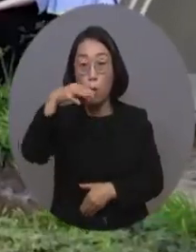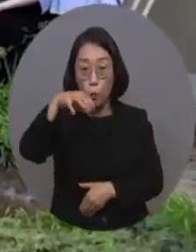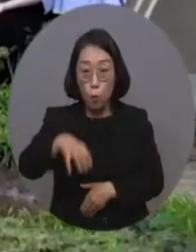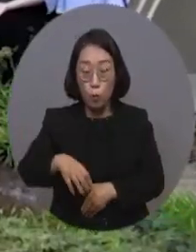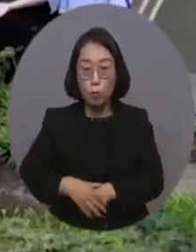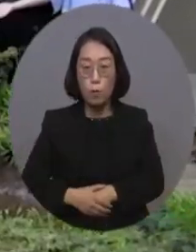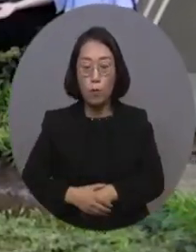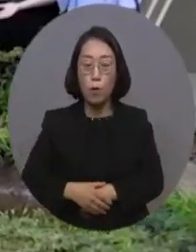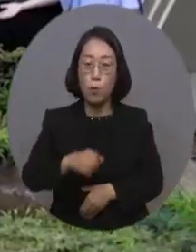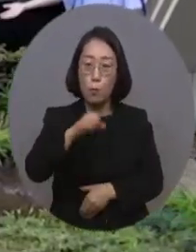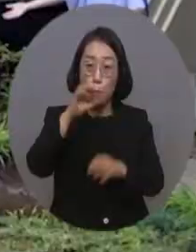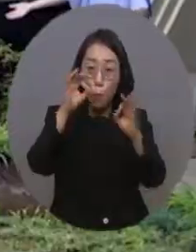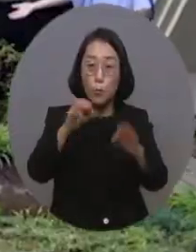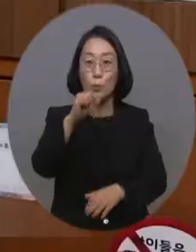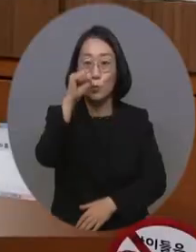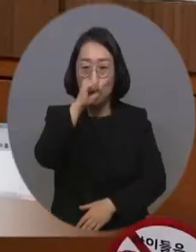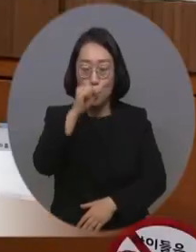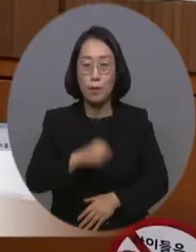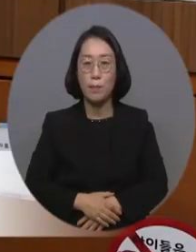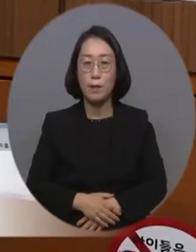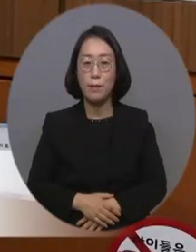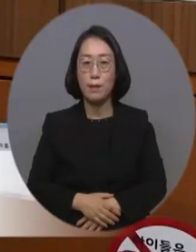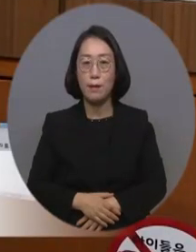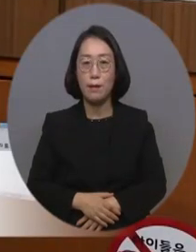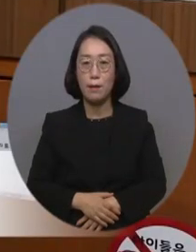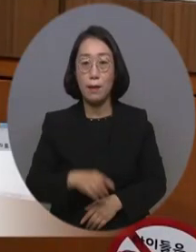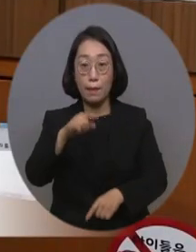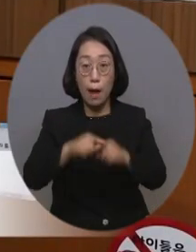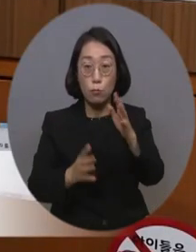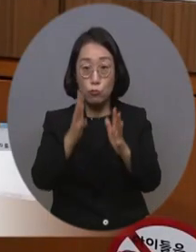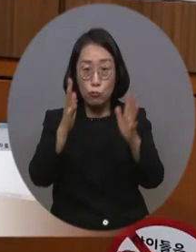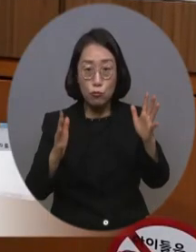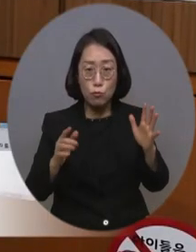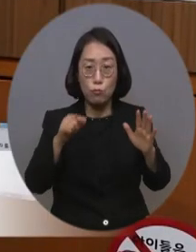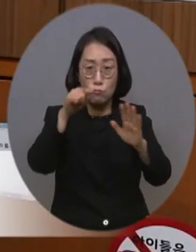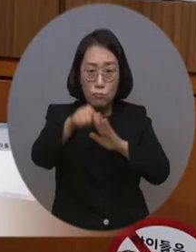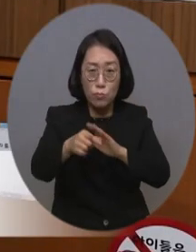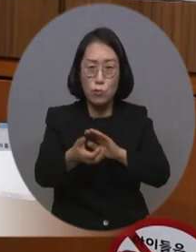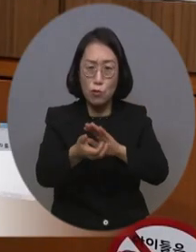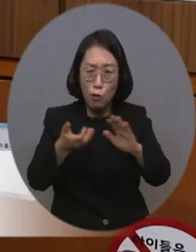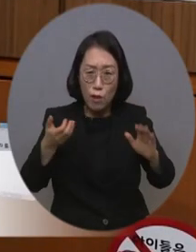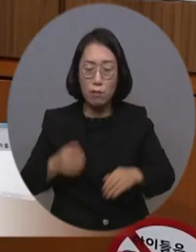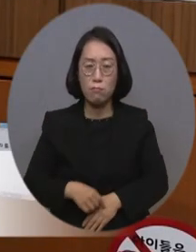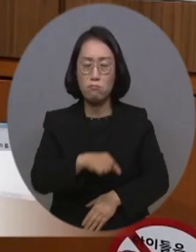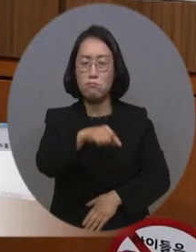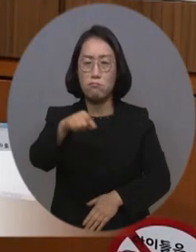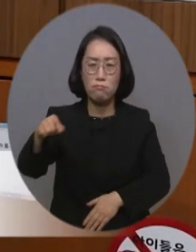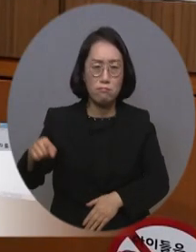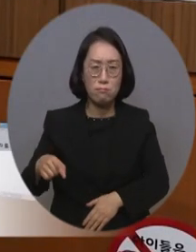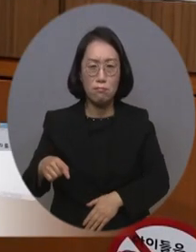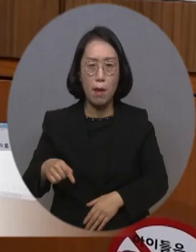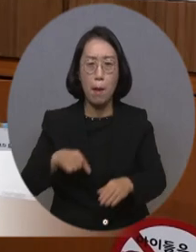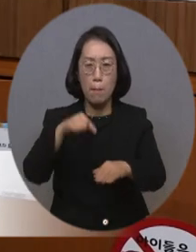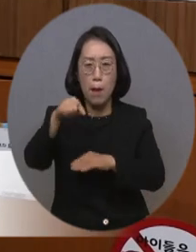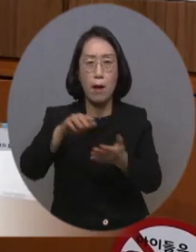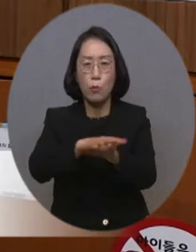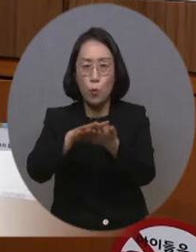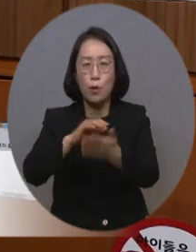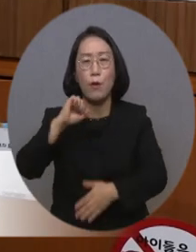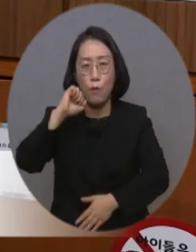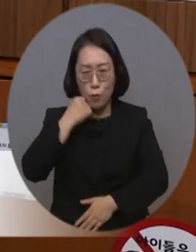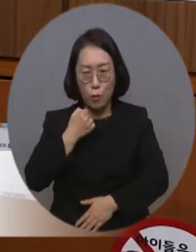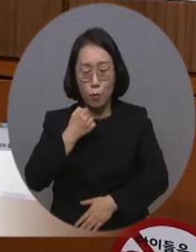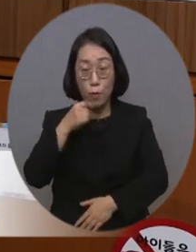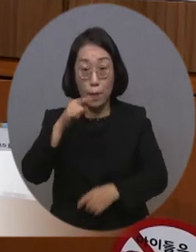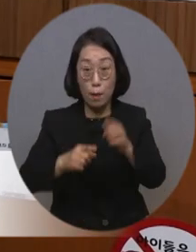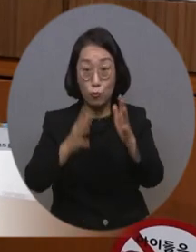이용자들의 큰 호응을 얻고 있습니다. 나눔숲을 조성하기 전에는 아이들이 바깥 나들이 가는데 굉장히 힘들었습니다. 숲이 조성된